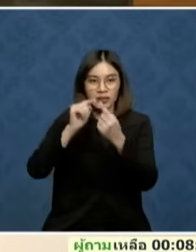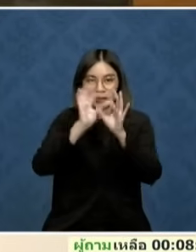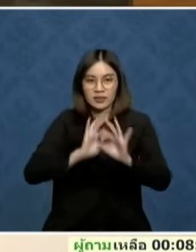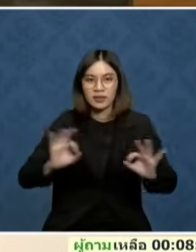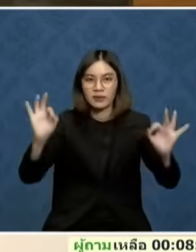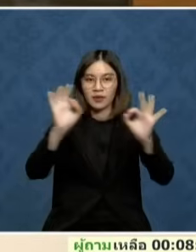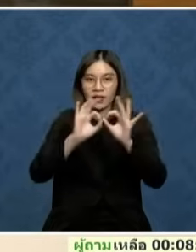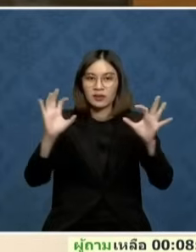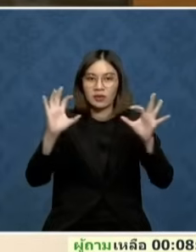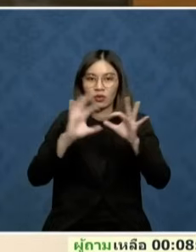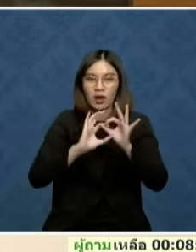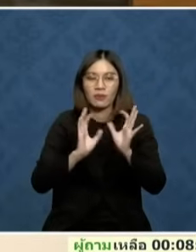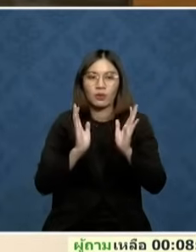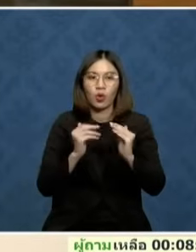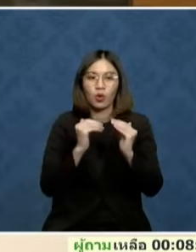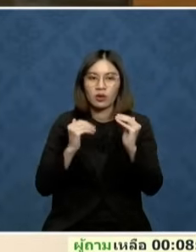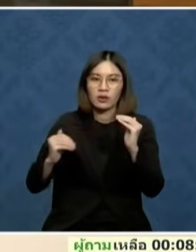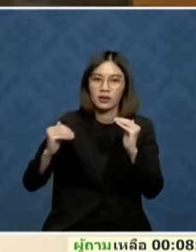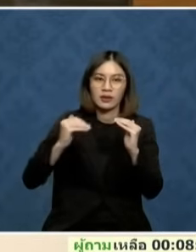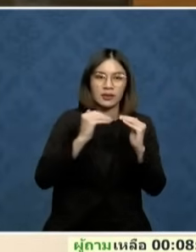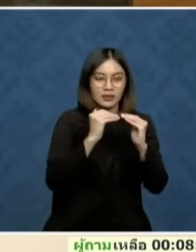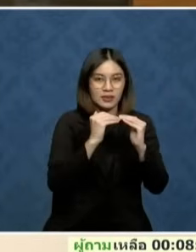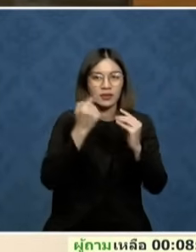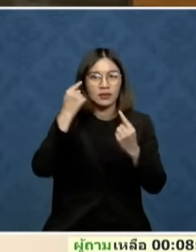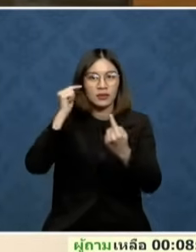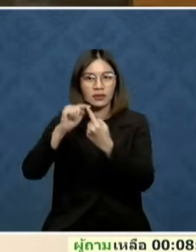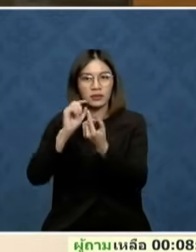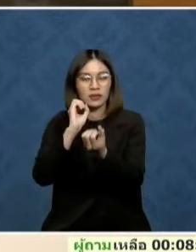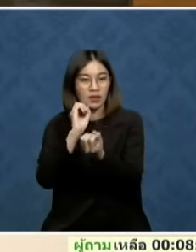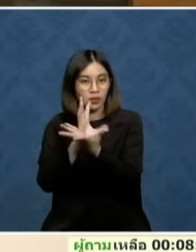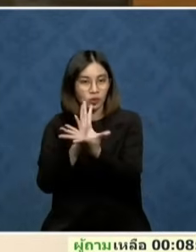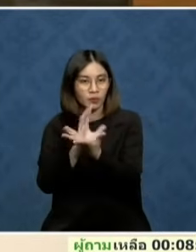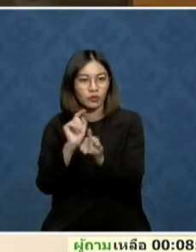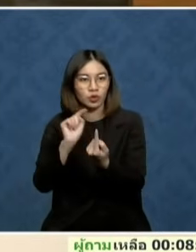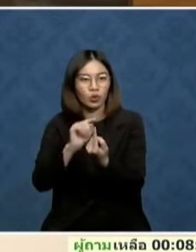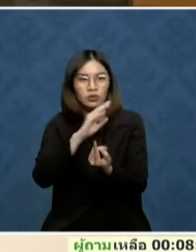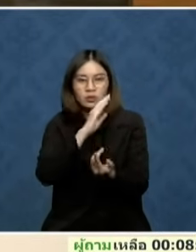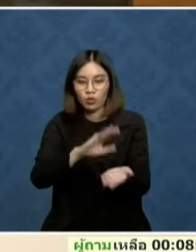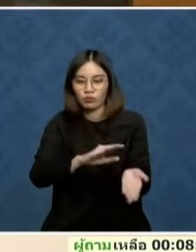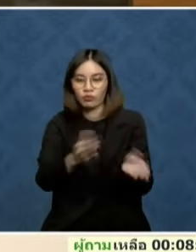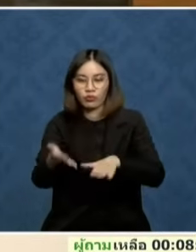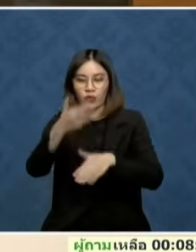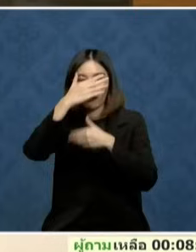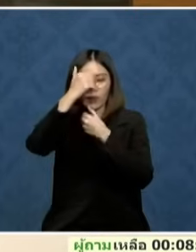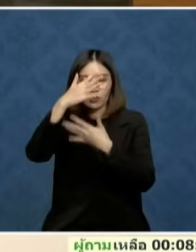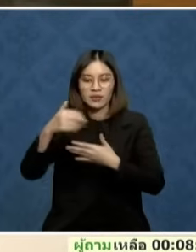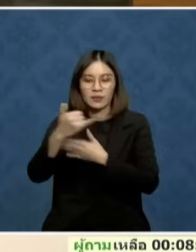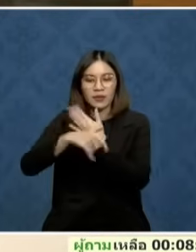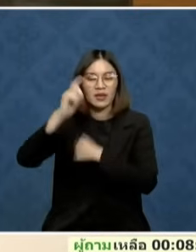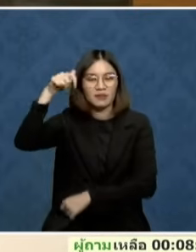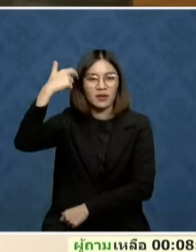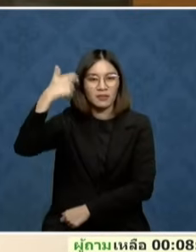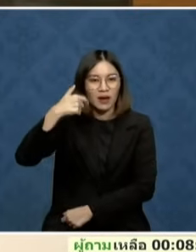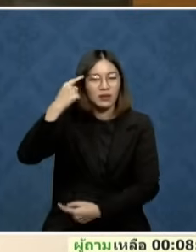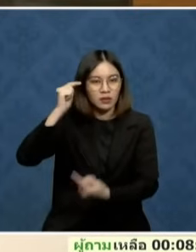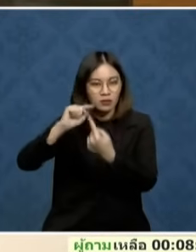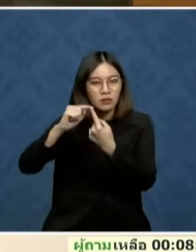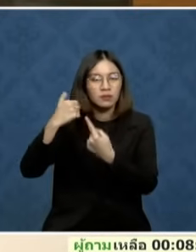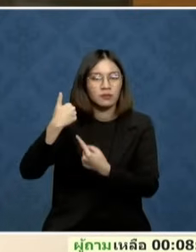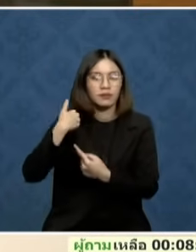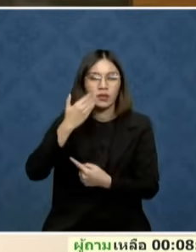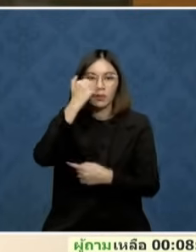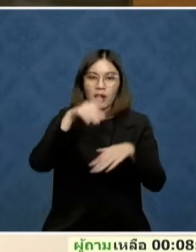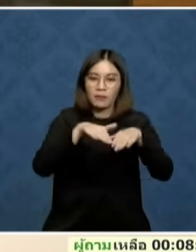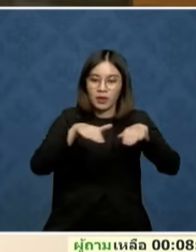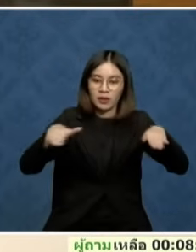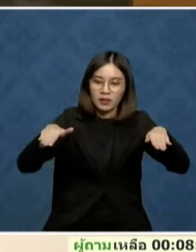ในเรื่องของมนุษยธรรมคำนึงถึงผลกระทบของการคว่ำบาตรต่อประเทศเมียนมาเนื่องจากการใช้มาตร